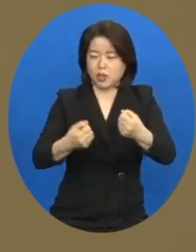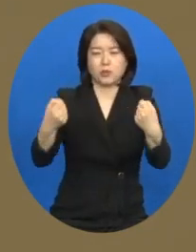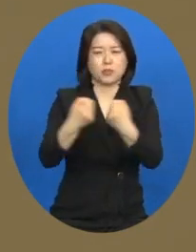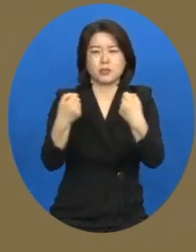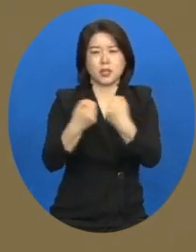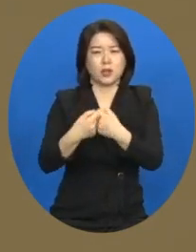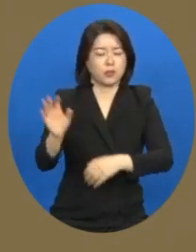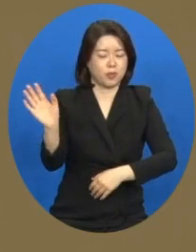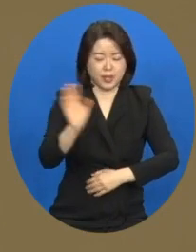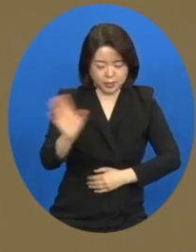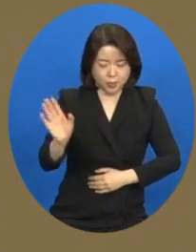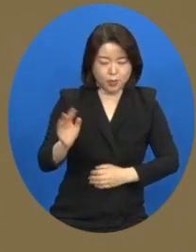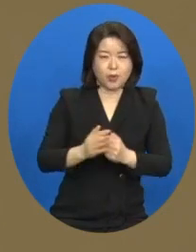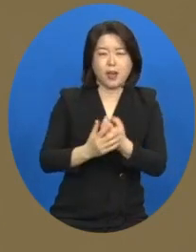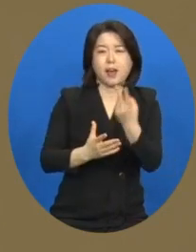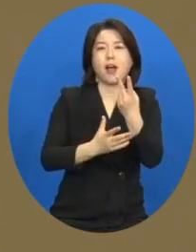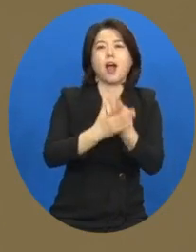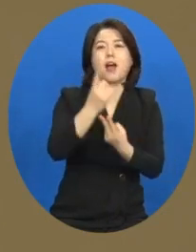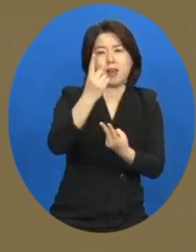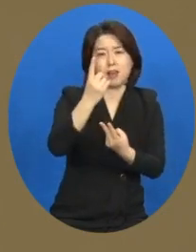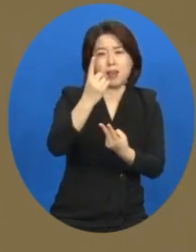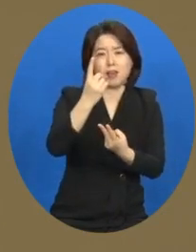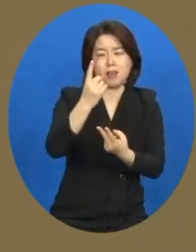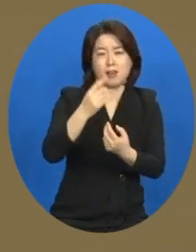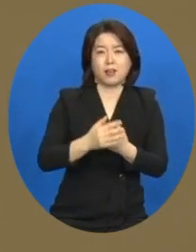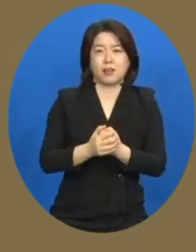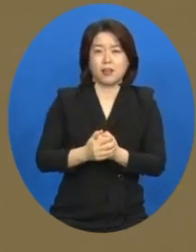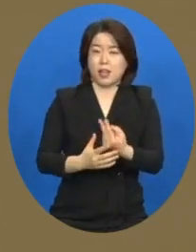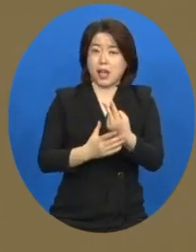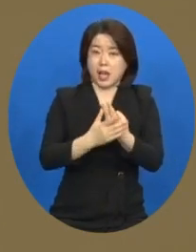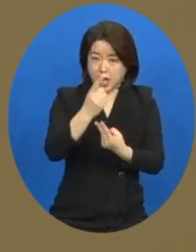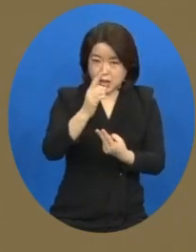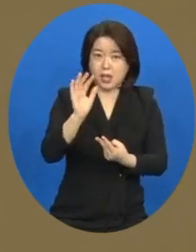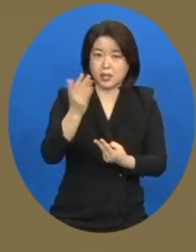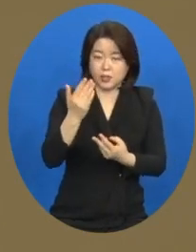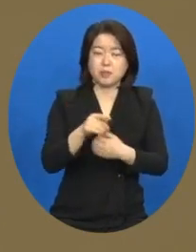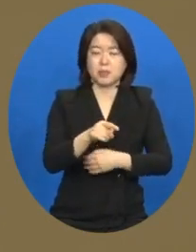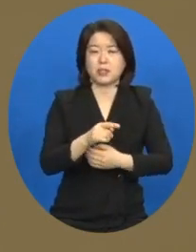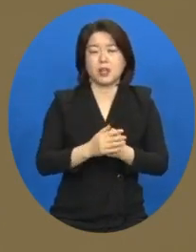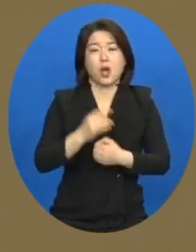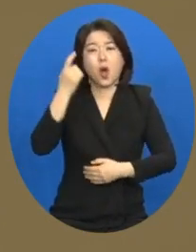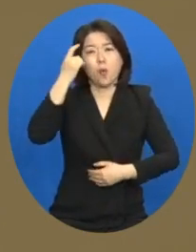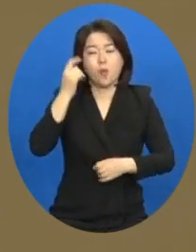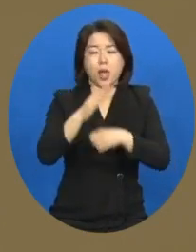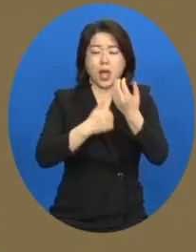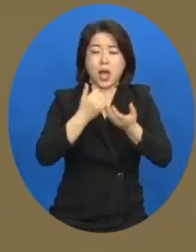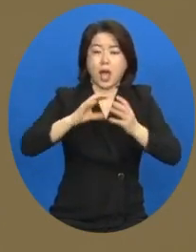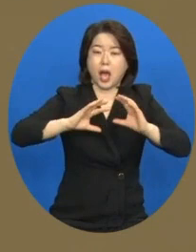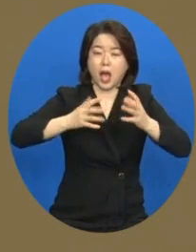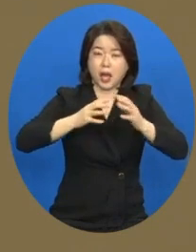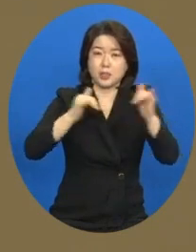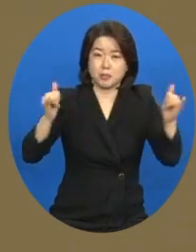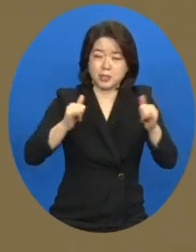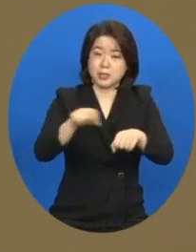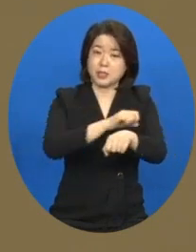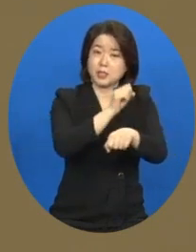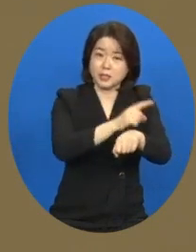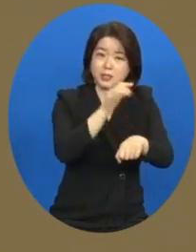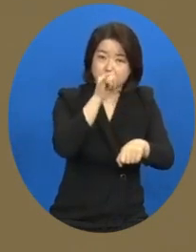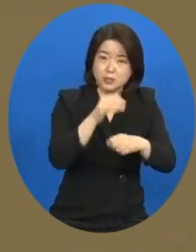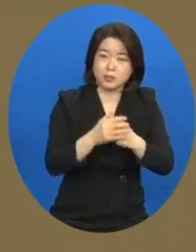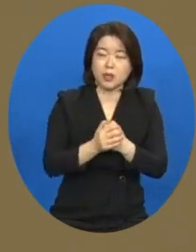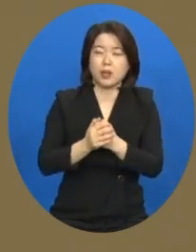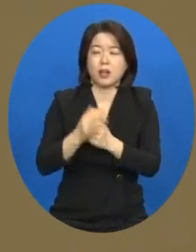아니고 하나 되는 거라. 하나 됨이 왜 하나님의 백성의 특징인가? 하나님의